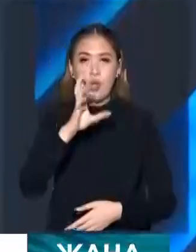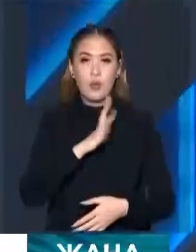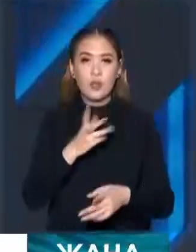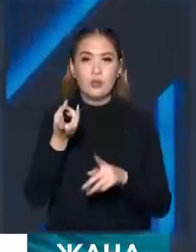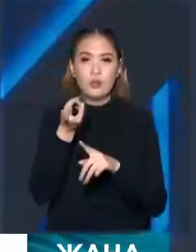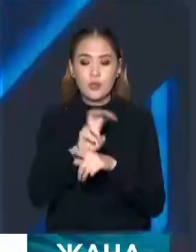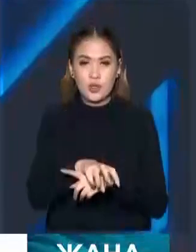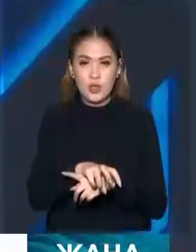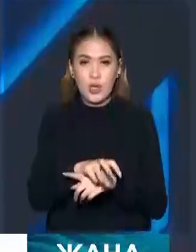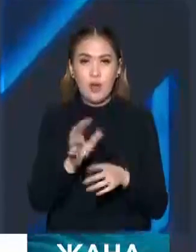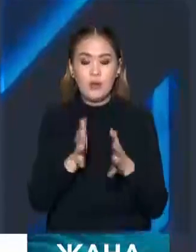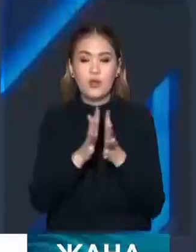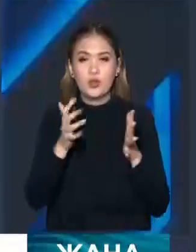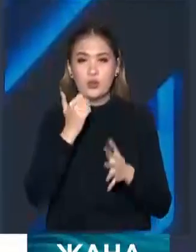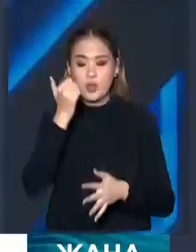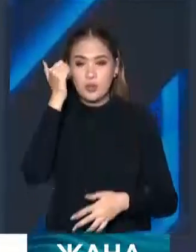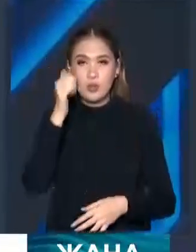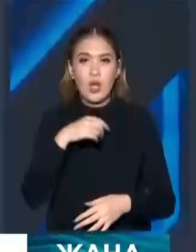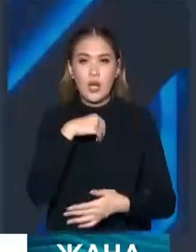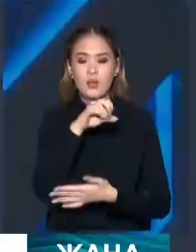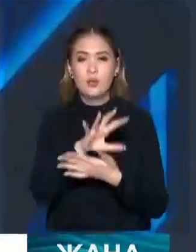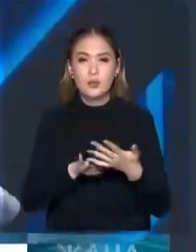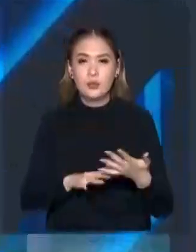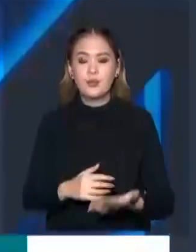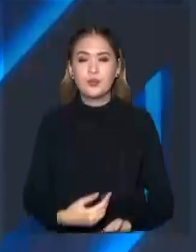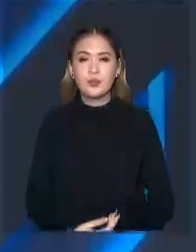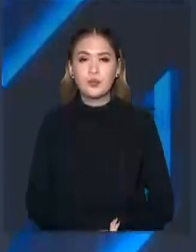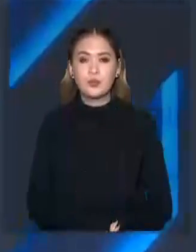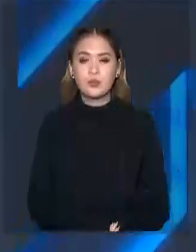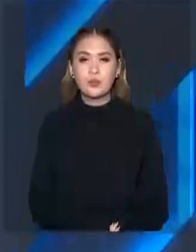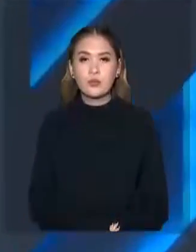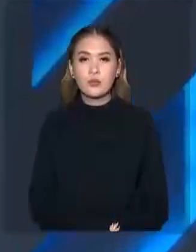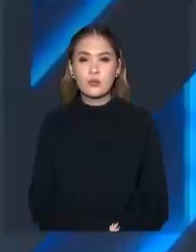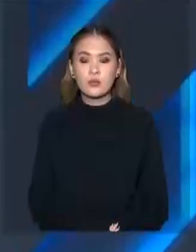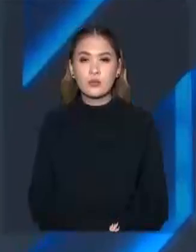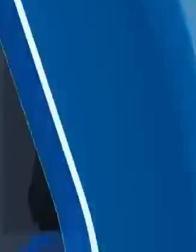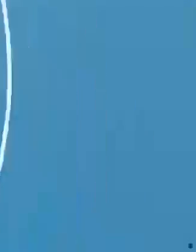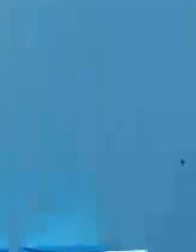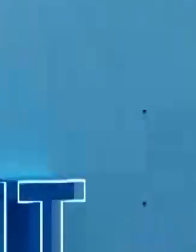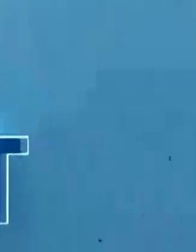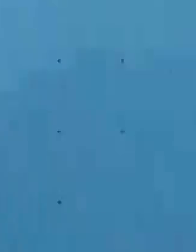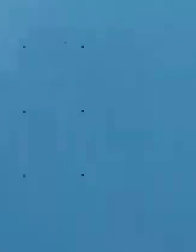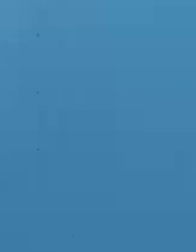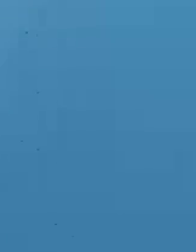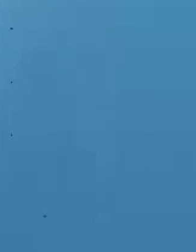бөліп келгеніңізге көп рахмет. Біз хабарымызды әрмен қарай жалғастырамыз. Амандықта жүздесейік.